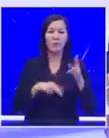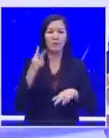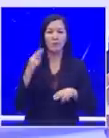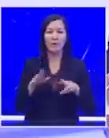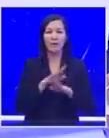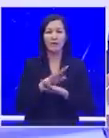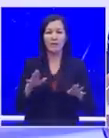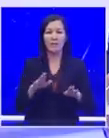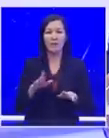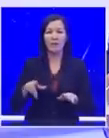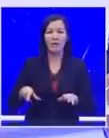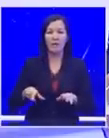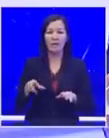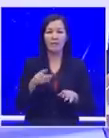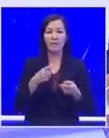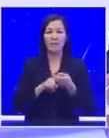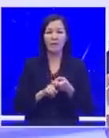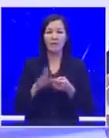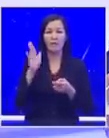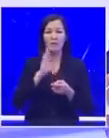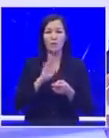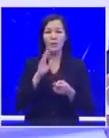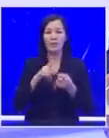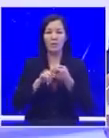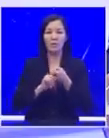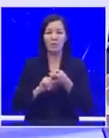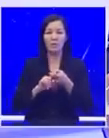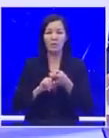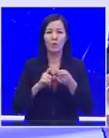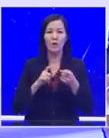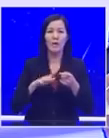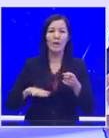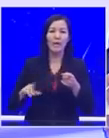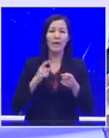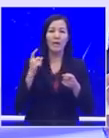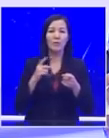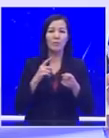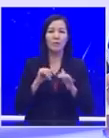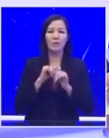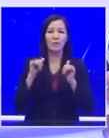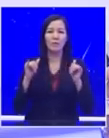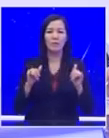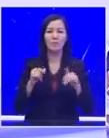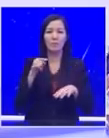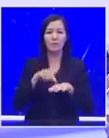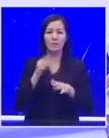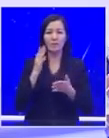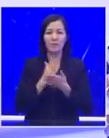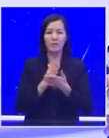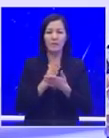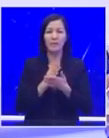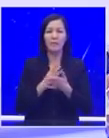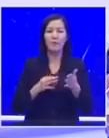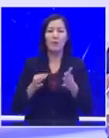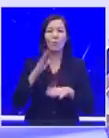тұрған каналмен байланыстырады. Су арнасының іске қосылуы аудан экономикасының ілгерлеуіне септігін тигізетіні сөзсіз.